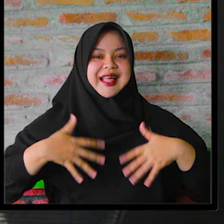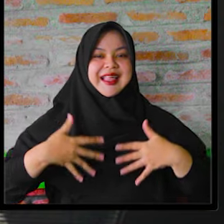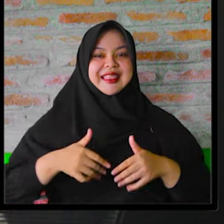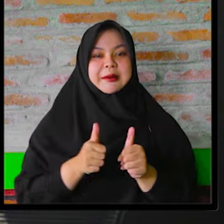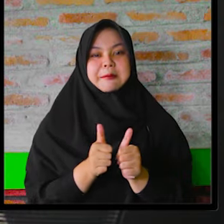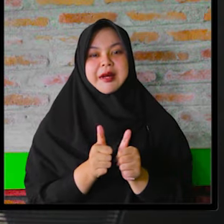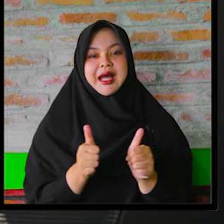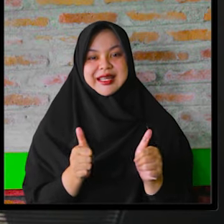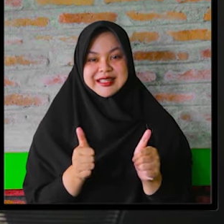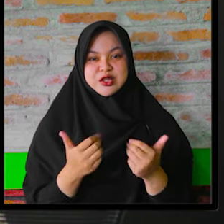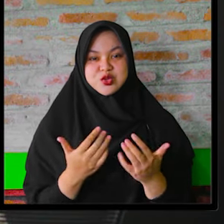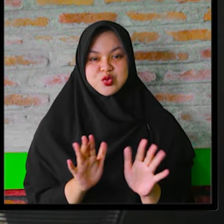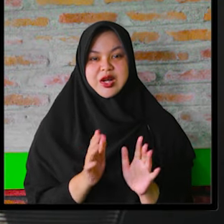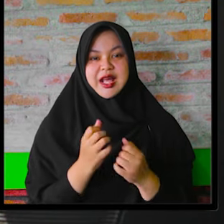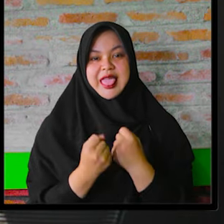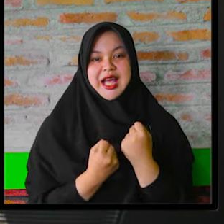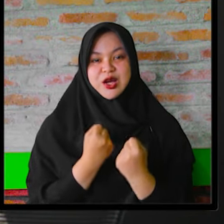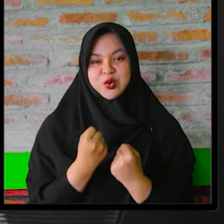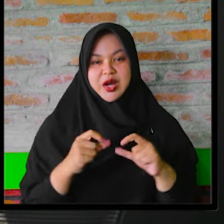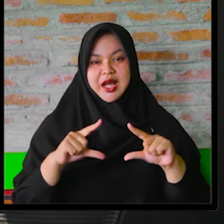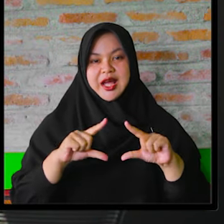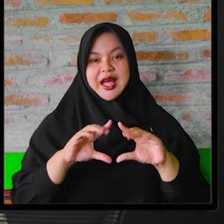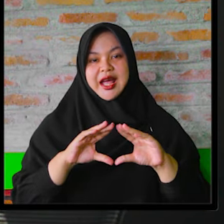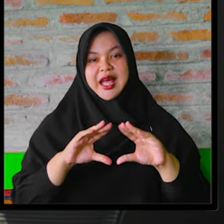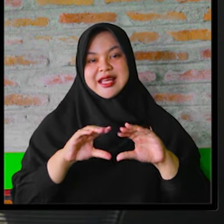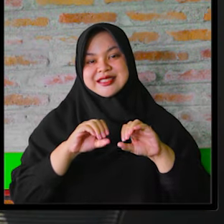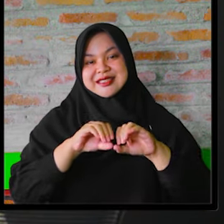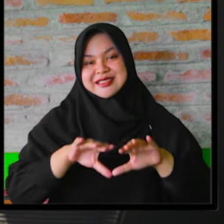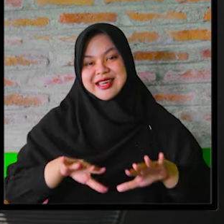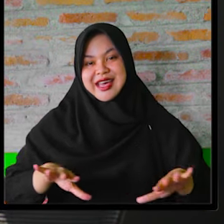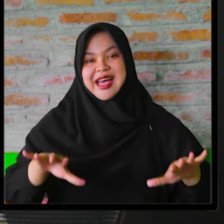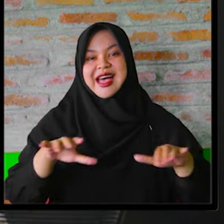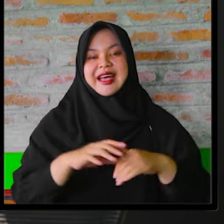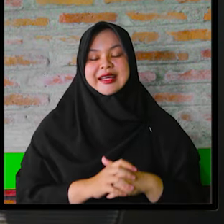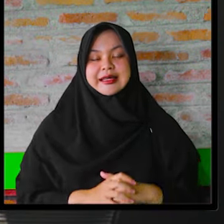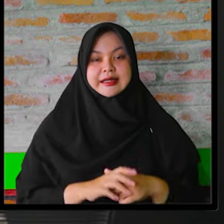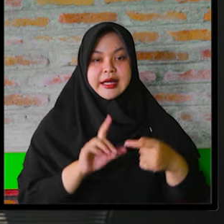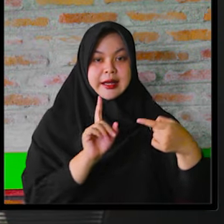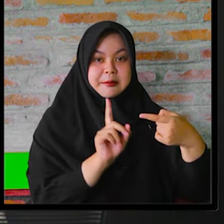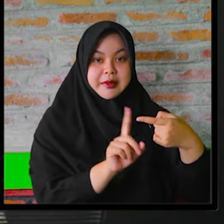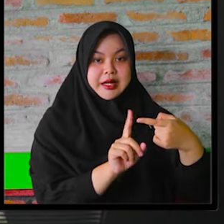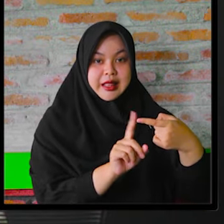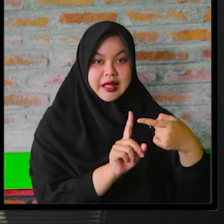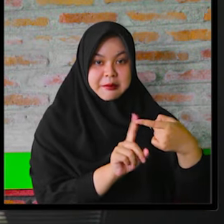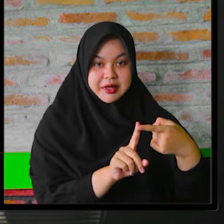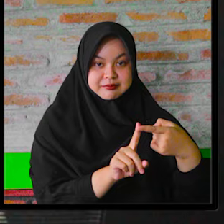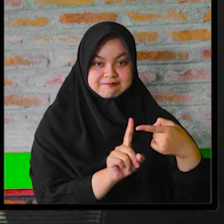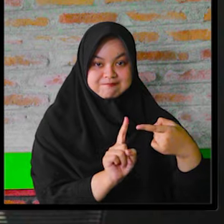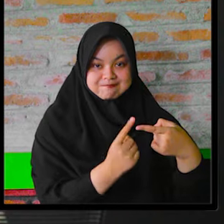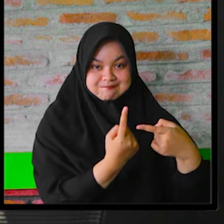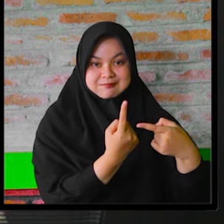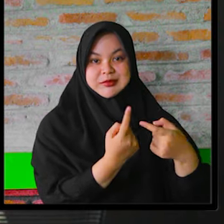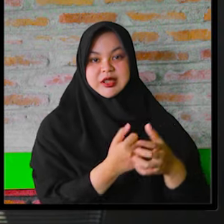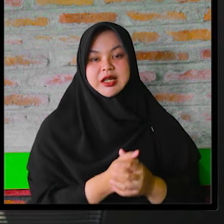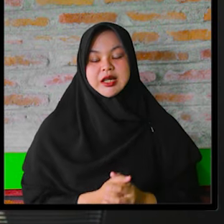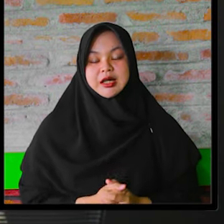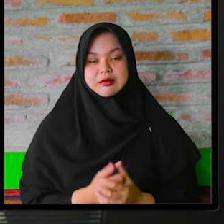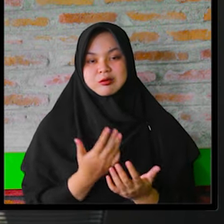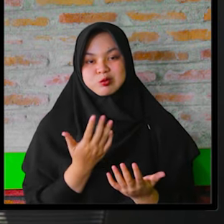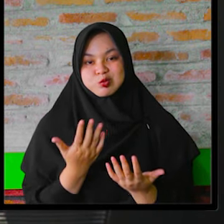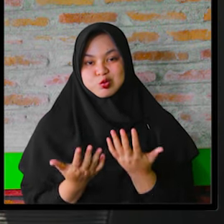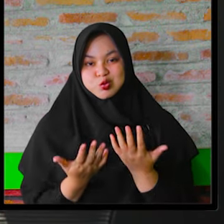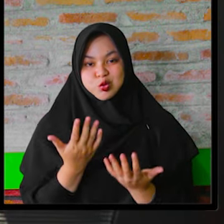EE sudah dilakukan oleh Aisiah nah yang pertama ini Ibu ee mungkin